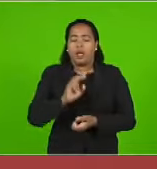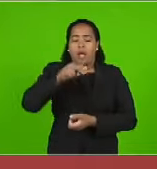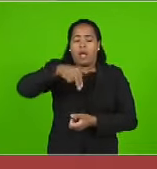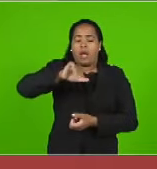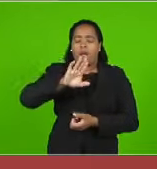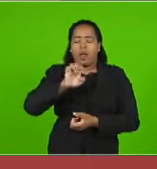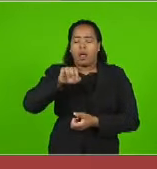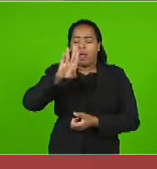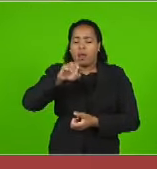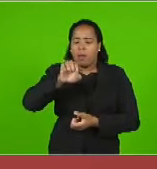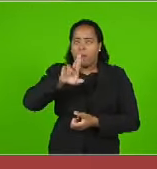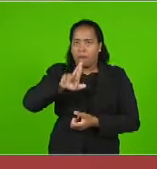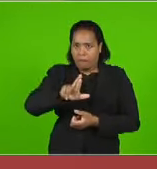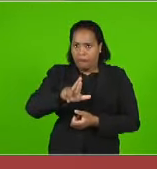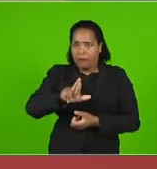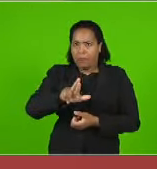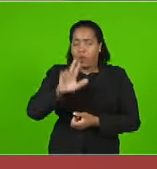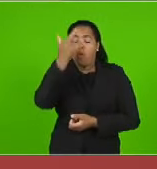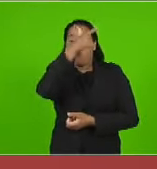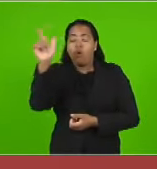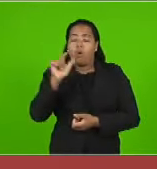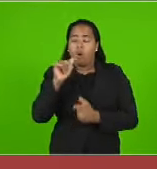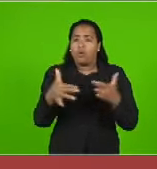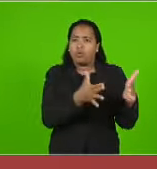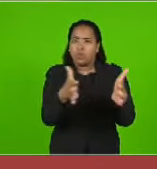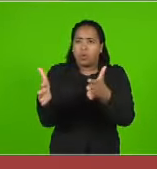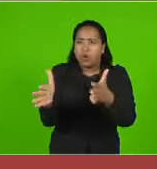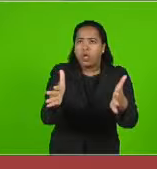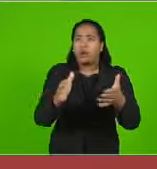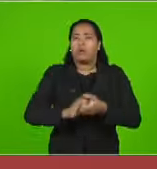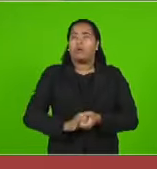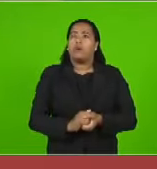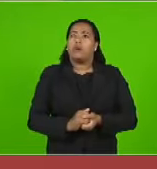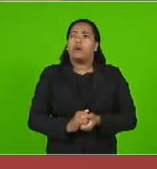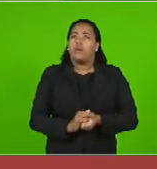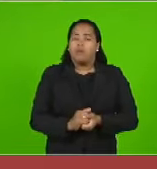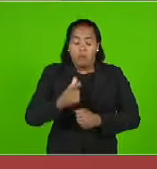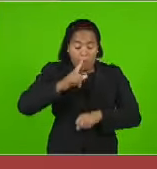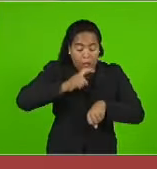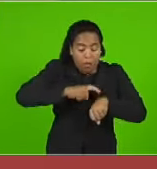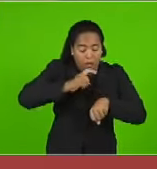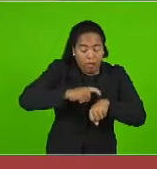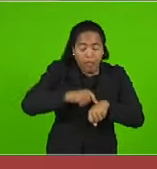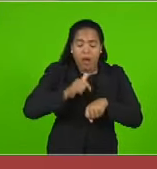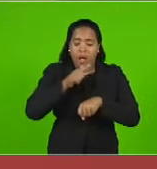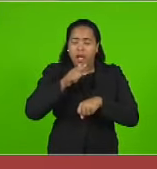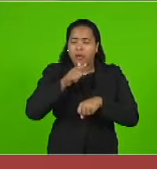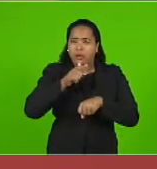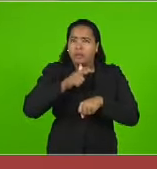Европы, да, но есть и другие реки и